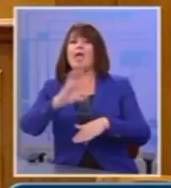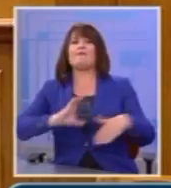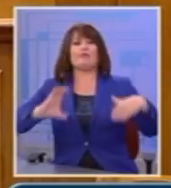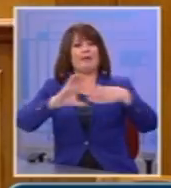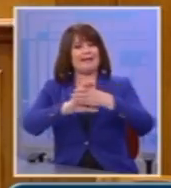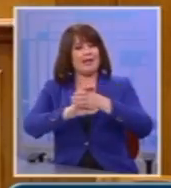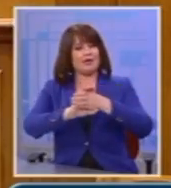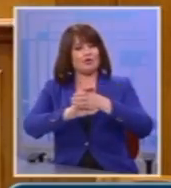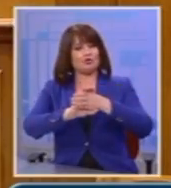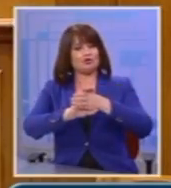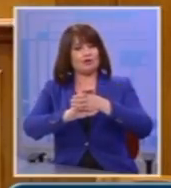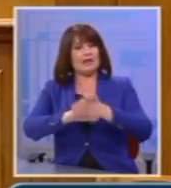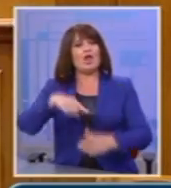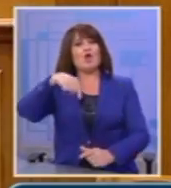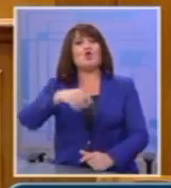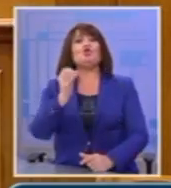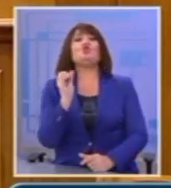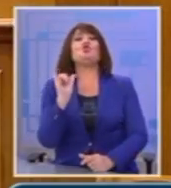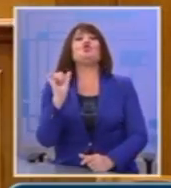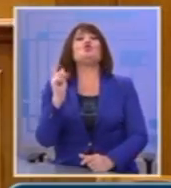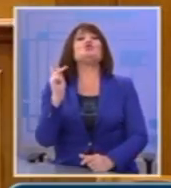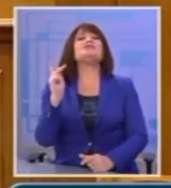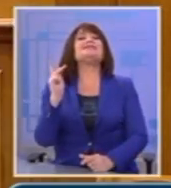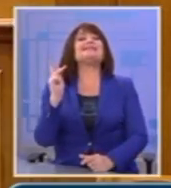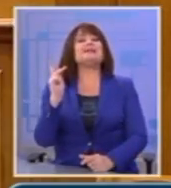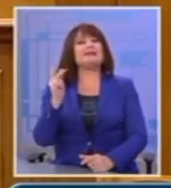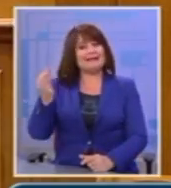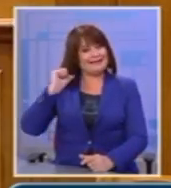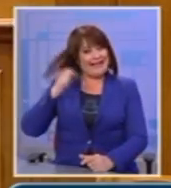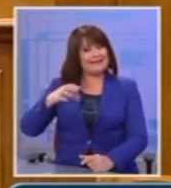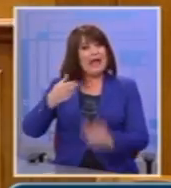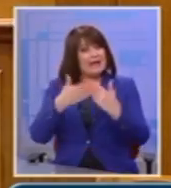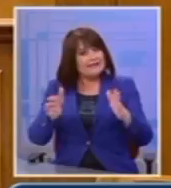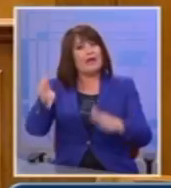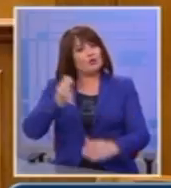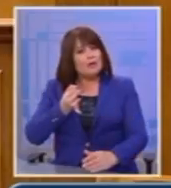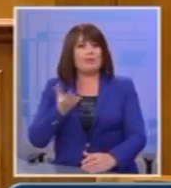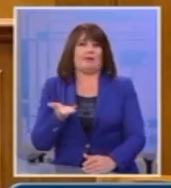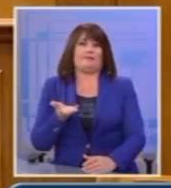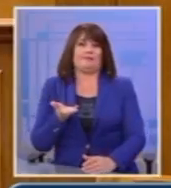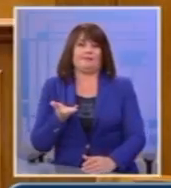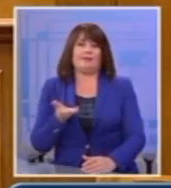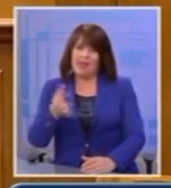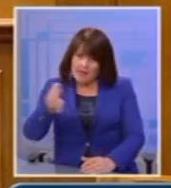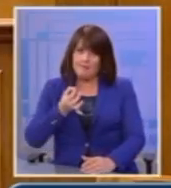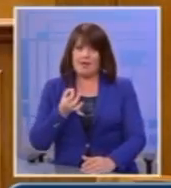Ένωσης, ο Ντόναλντ Τούσκ, χθες με δημόσια δήλωσή του